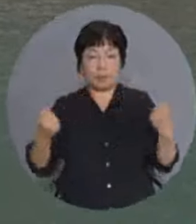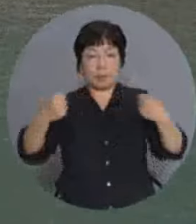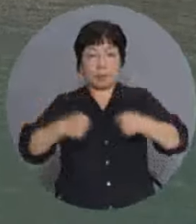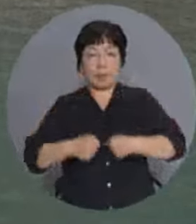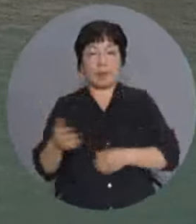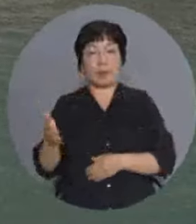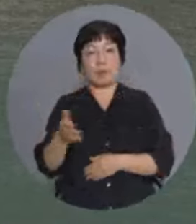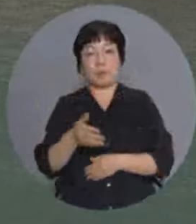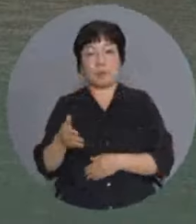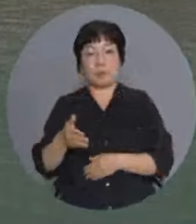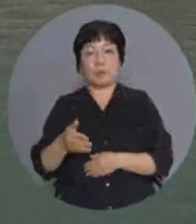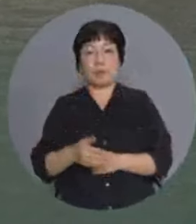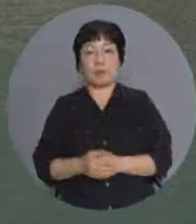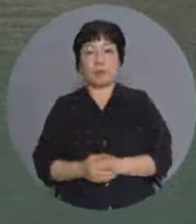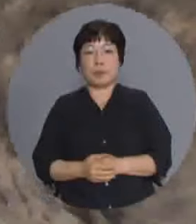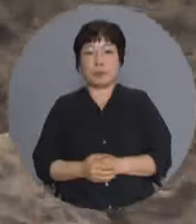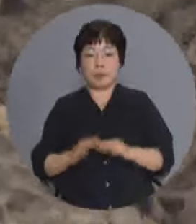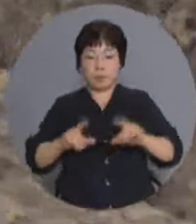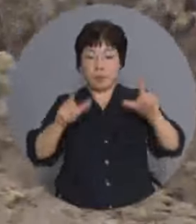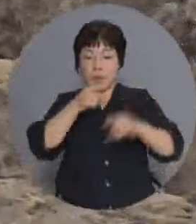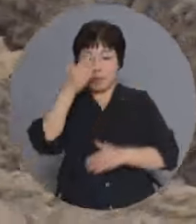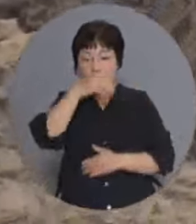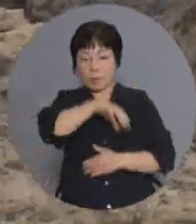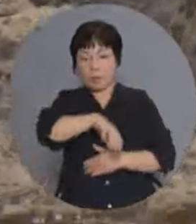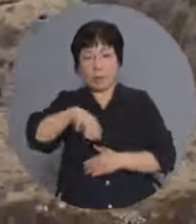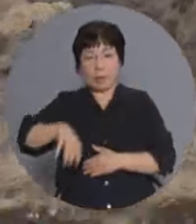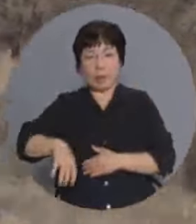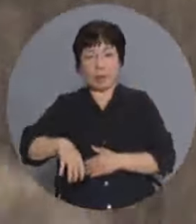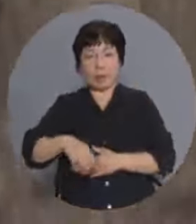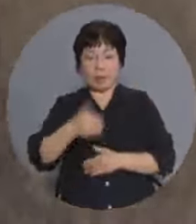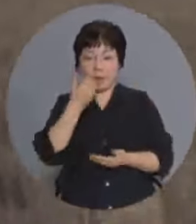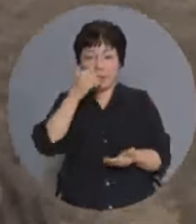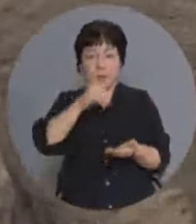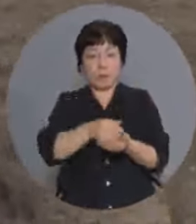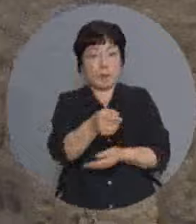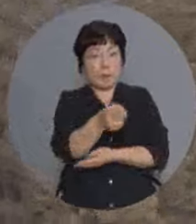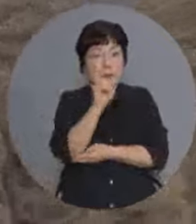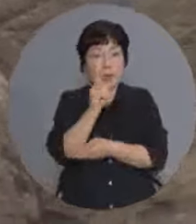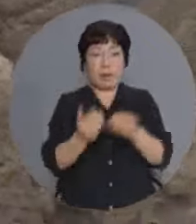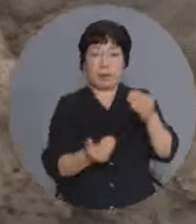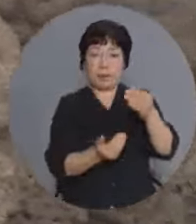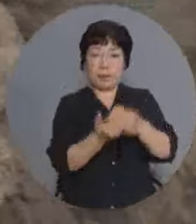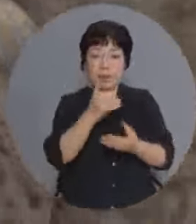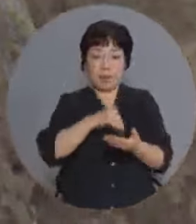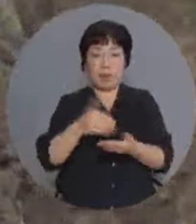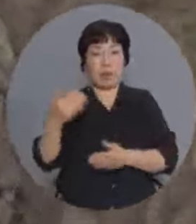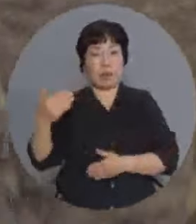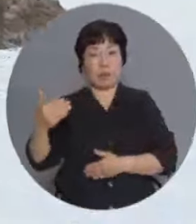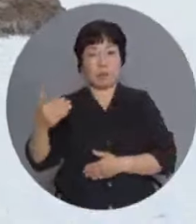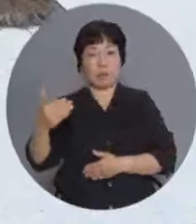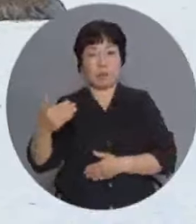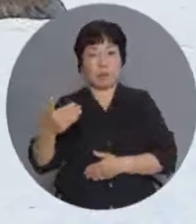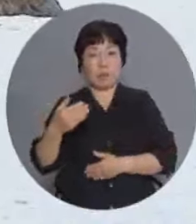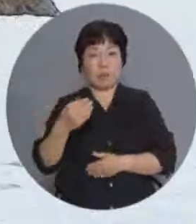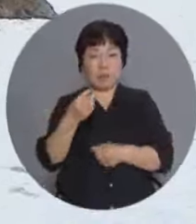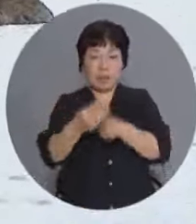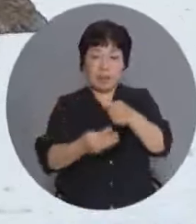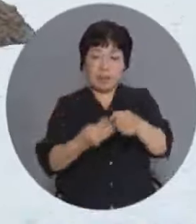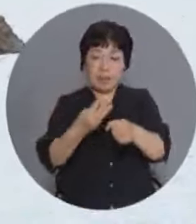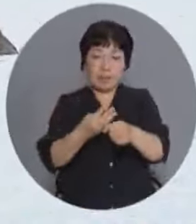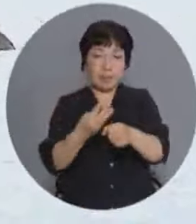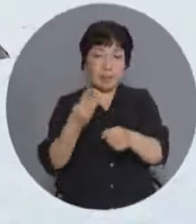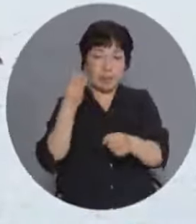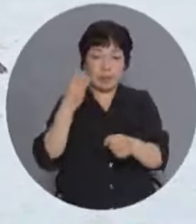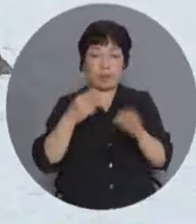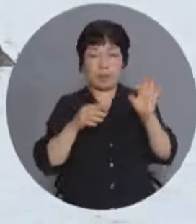않은 상태였습니다. 올해 여수 인근 해역에서 발생한 갯바위 낚시 중 사고는 총 9건. 사고 건수는 3년